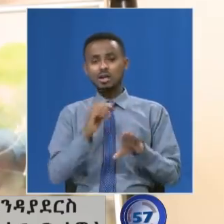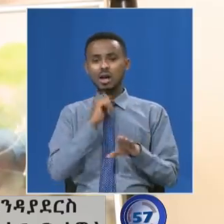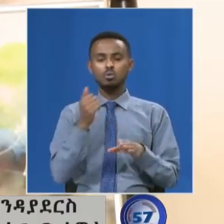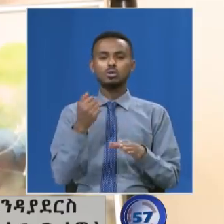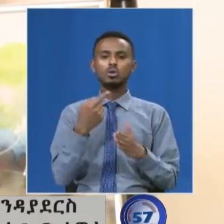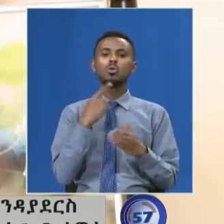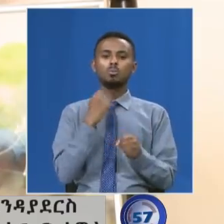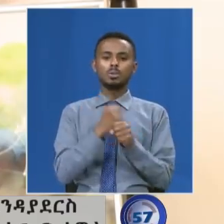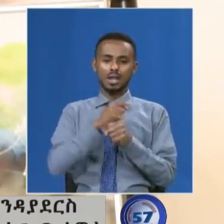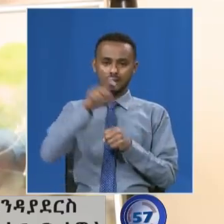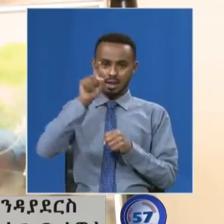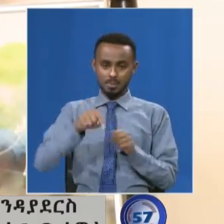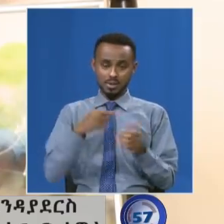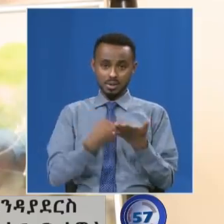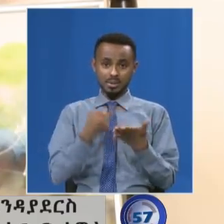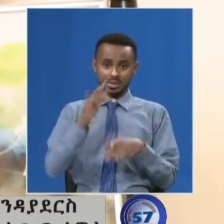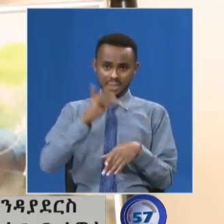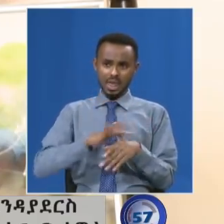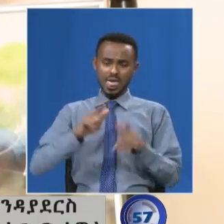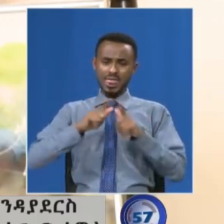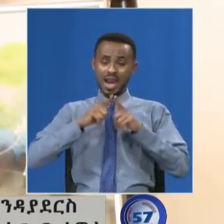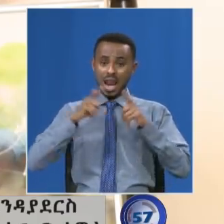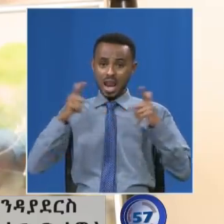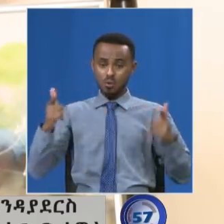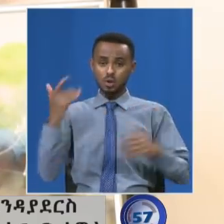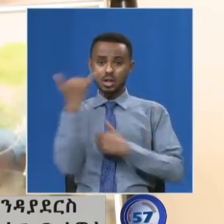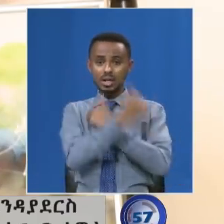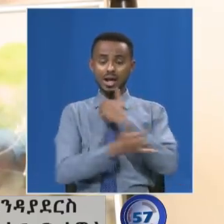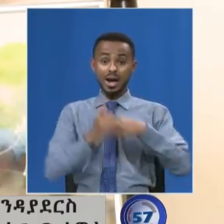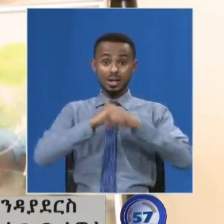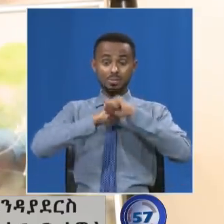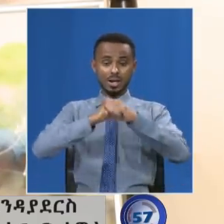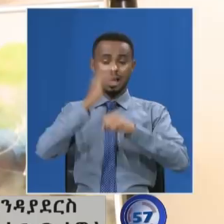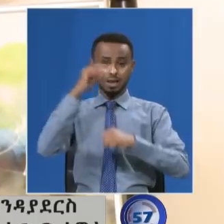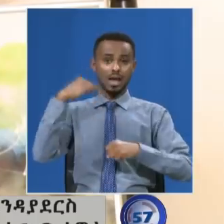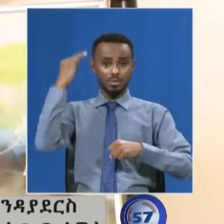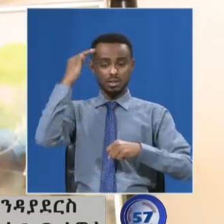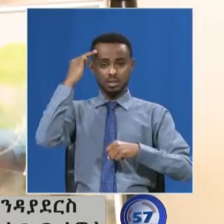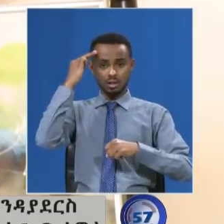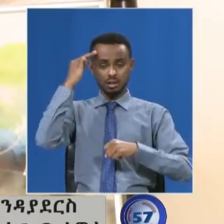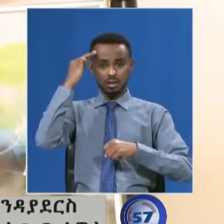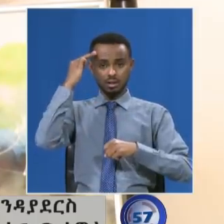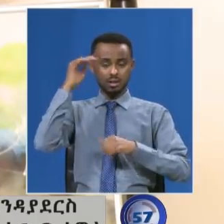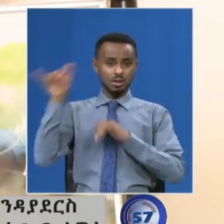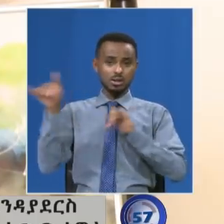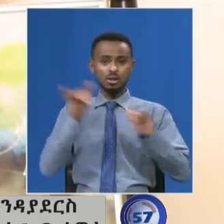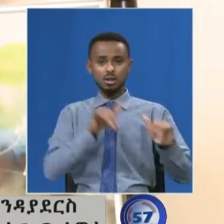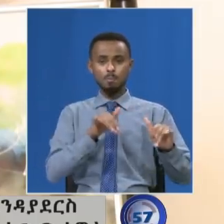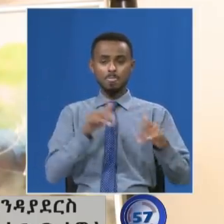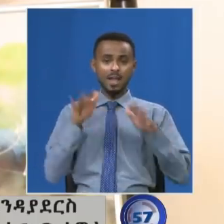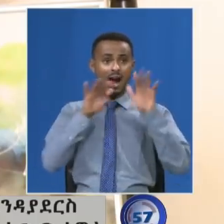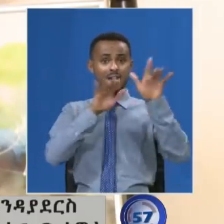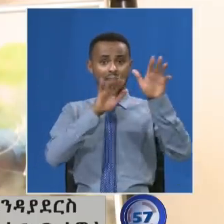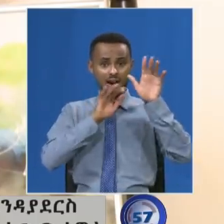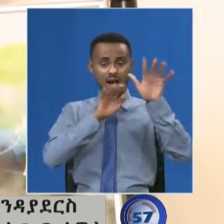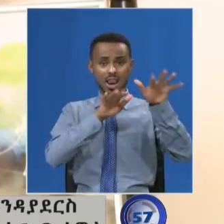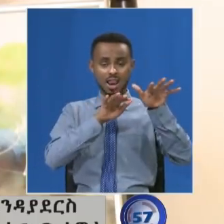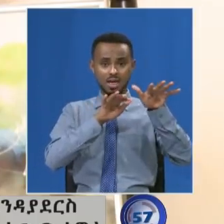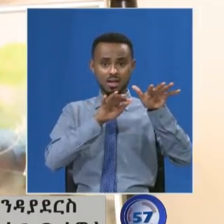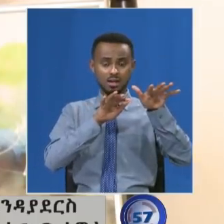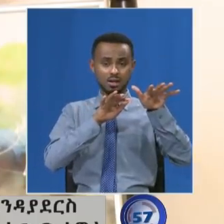ነው። በዚሁ ላይ ትልቁ እንደ ሀገር መከላከያ ሚኒስቴር እንደ አየር ኃይል